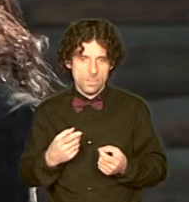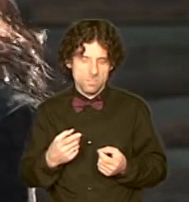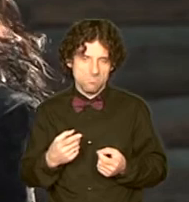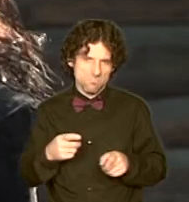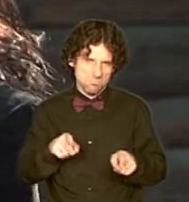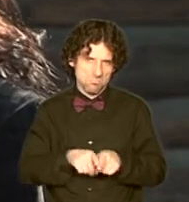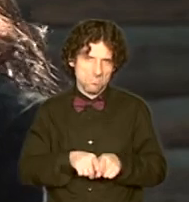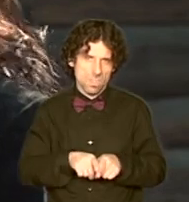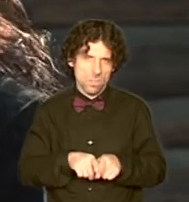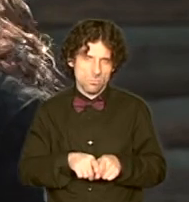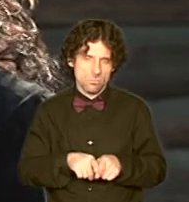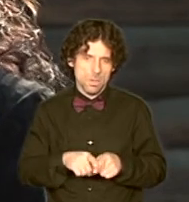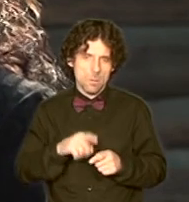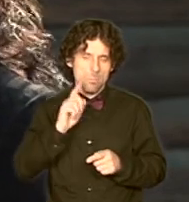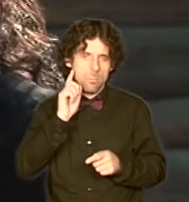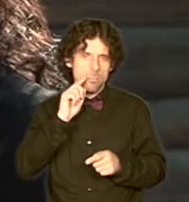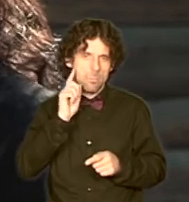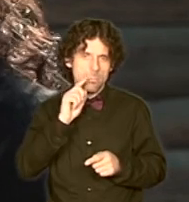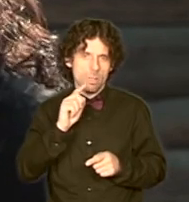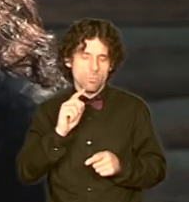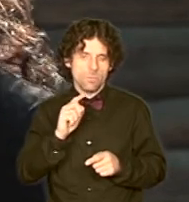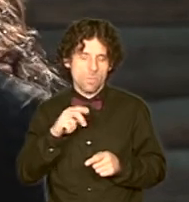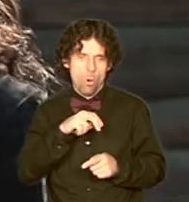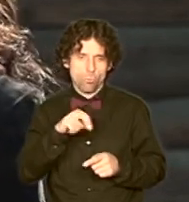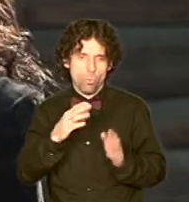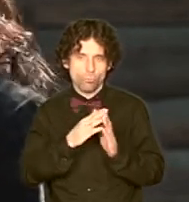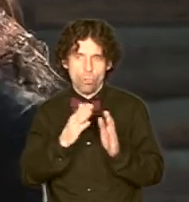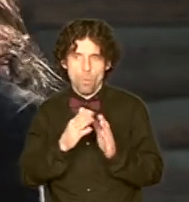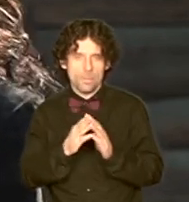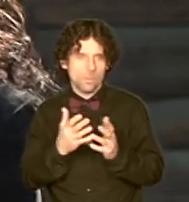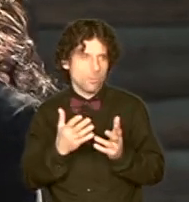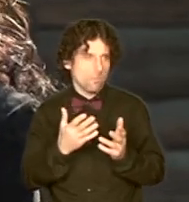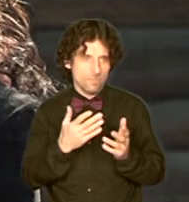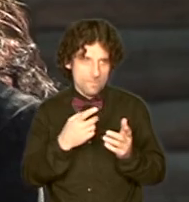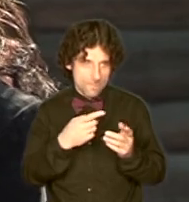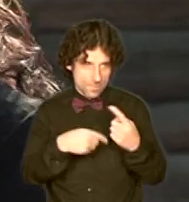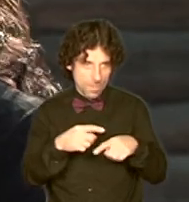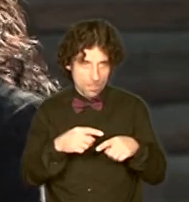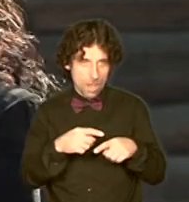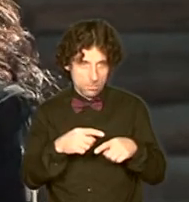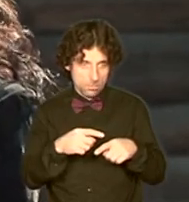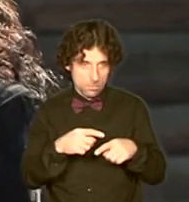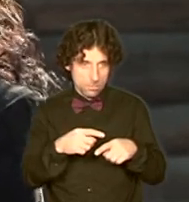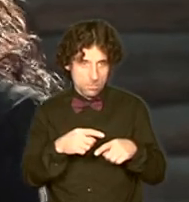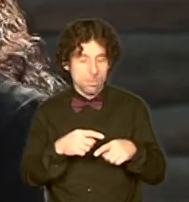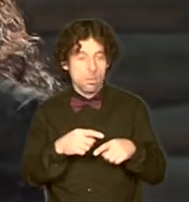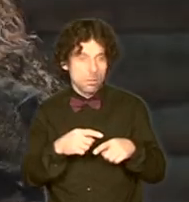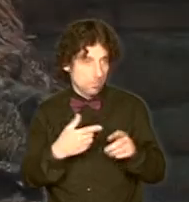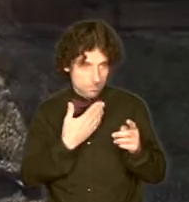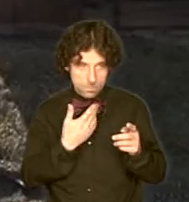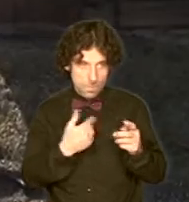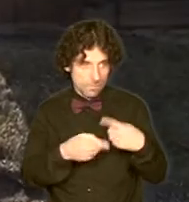również się tak dzieje. Panowie chodzą po domach i chcą coś w zamian. Jeżeli panna nie chce być oblana,